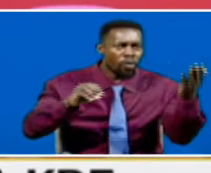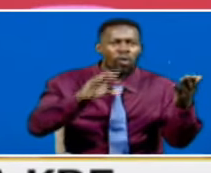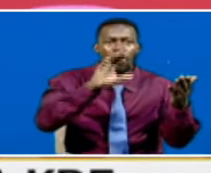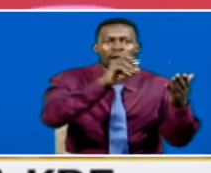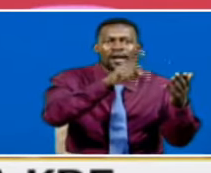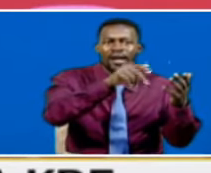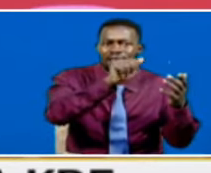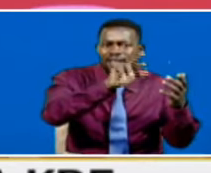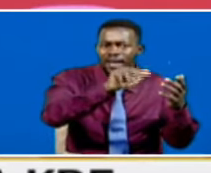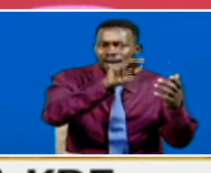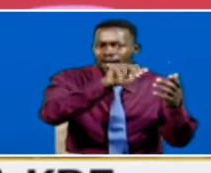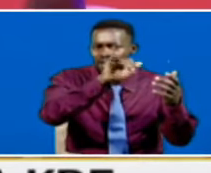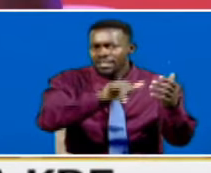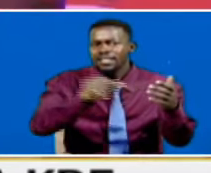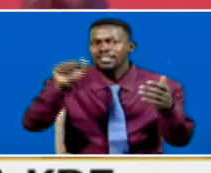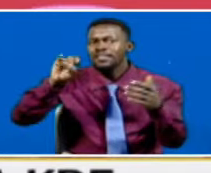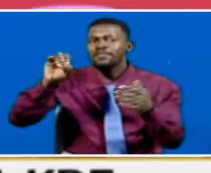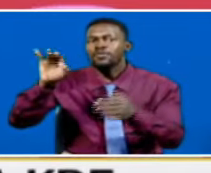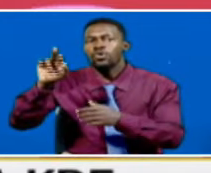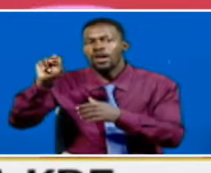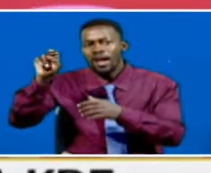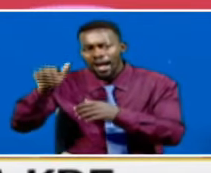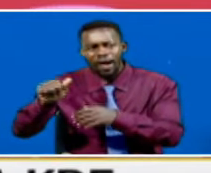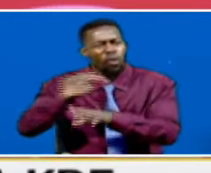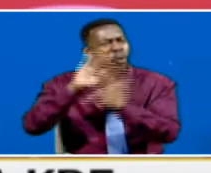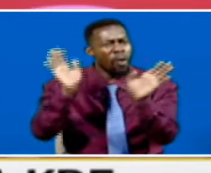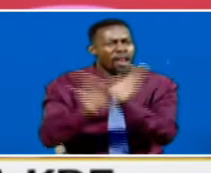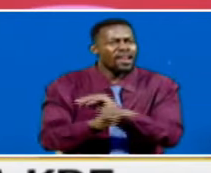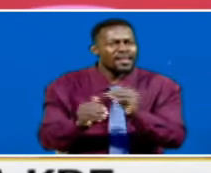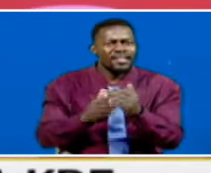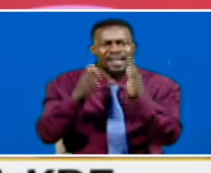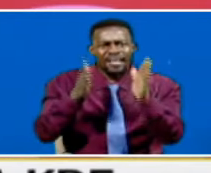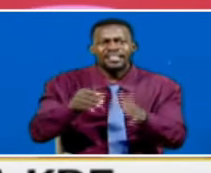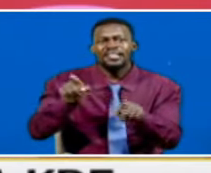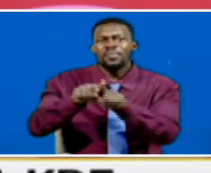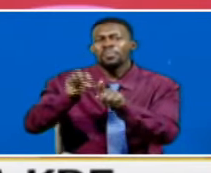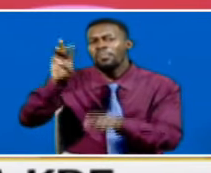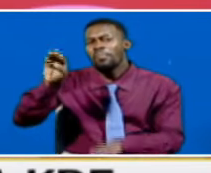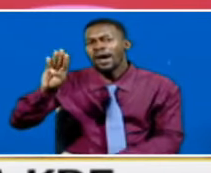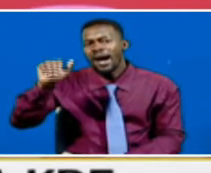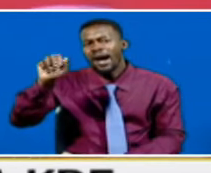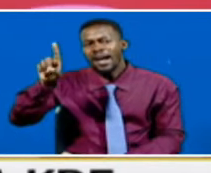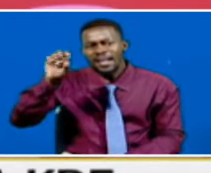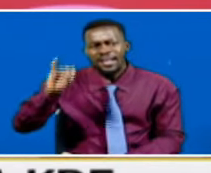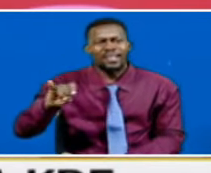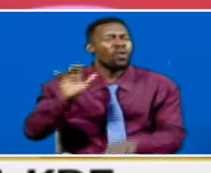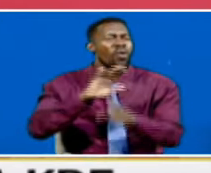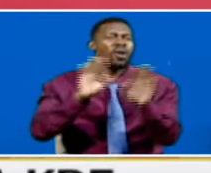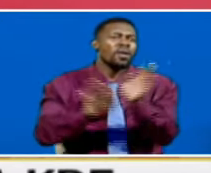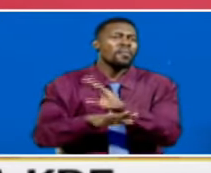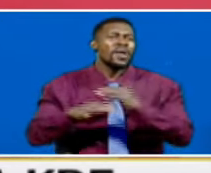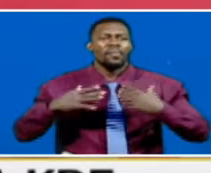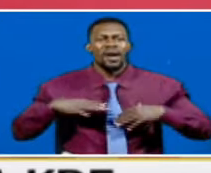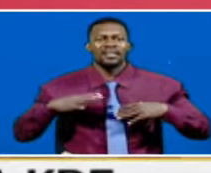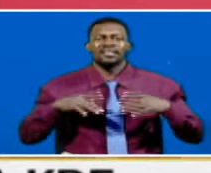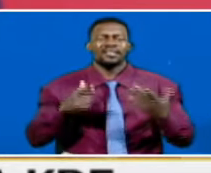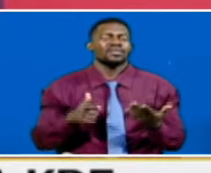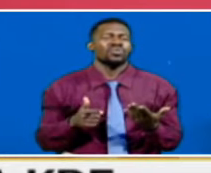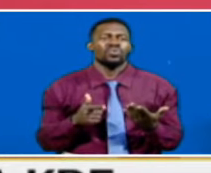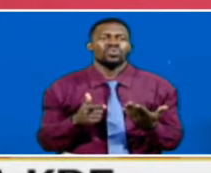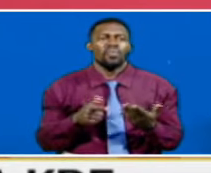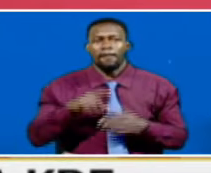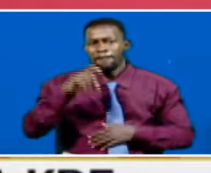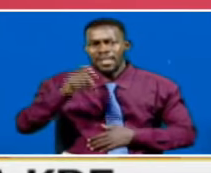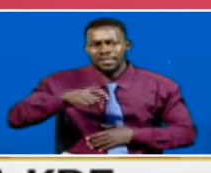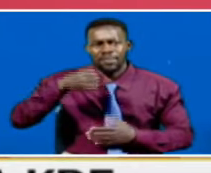Sifuna. Inahitaji someone. Inahitaji Badi. Nataji kila mtu. I will plead with